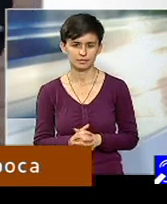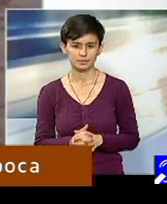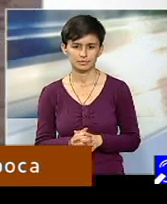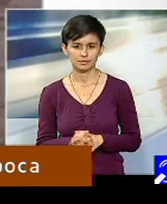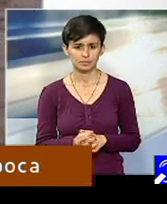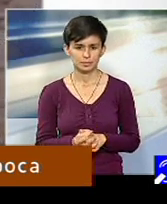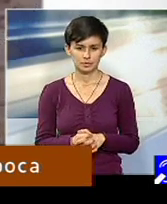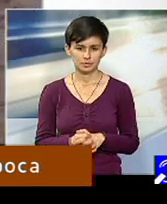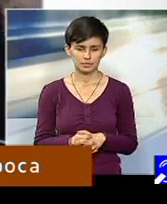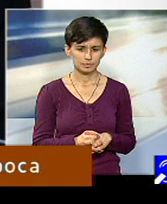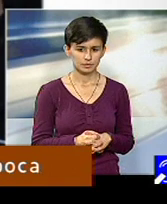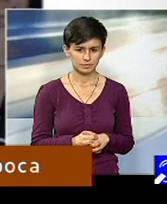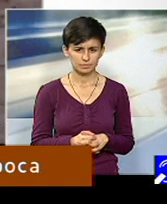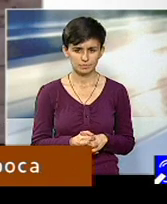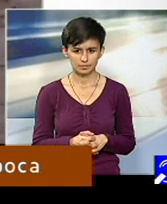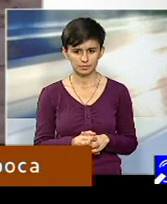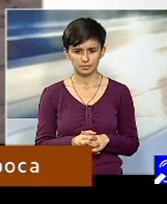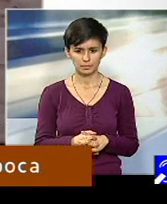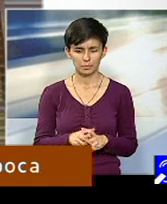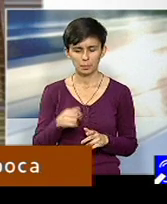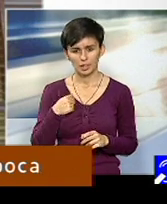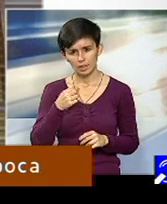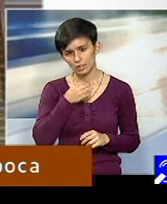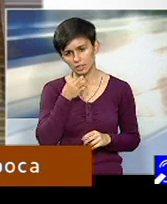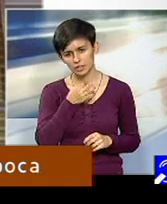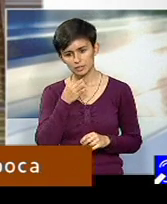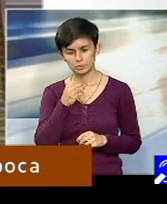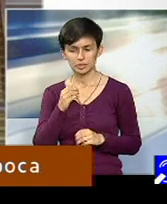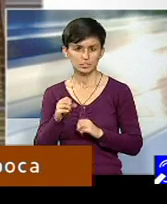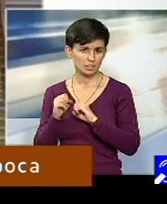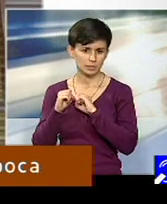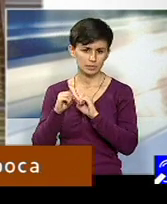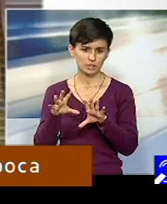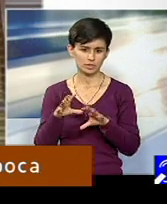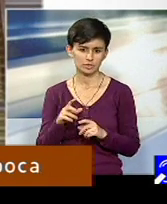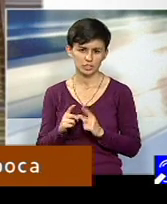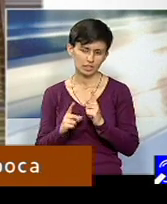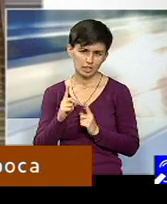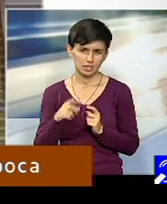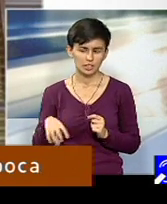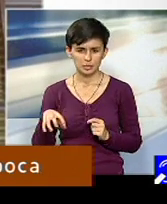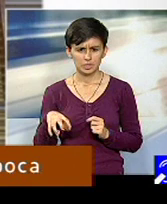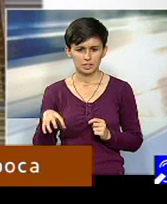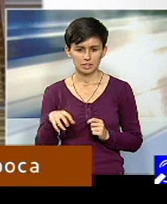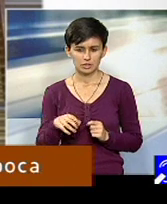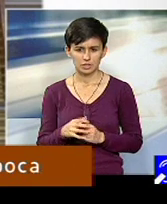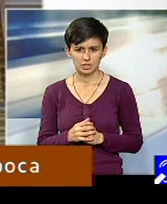eu le cer să dea într-un anumit punct Și